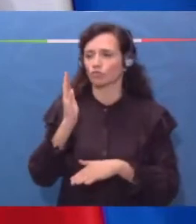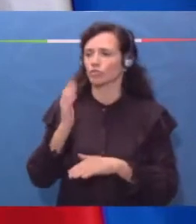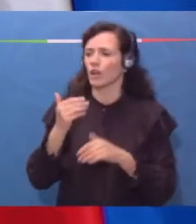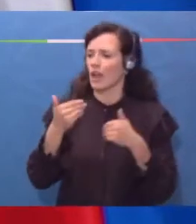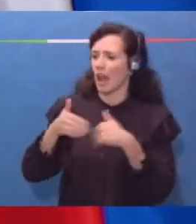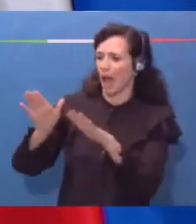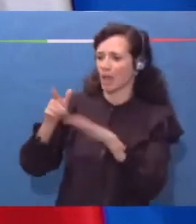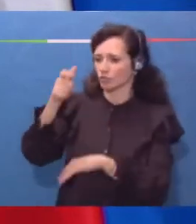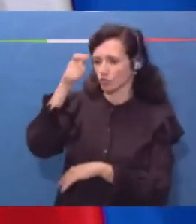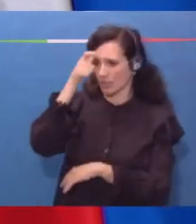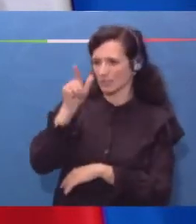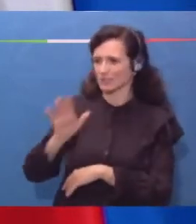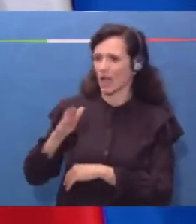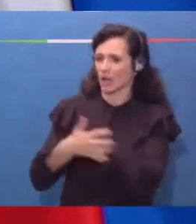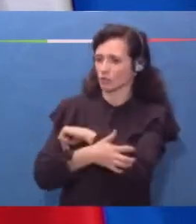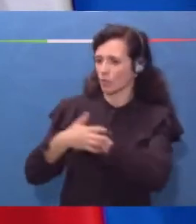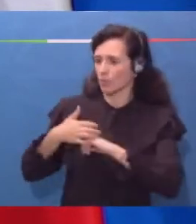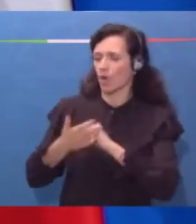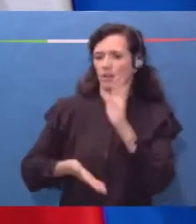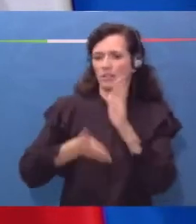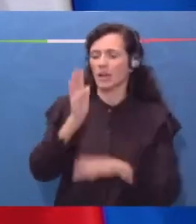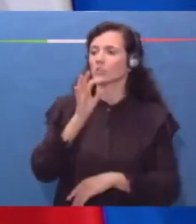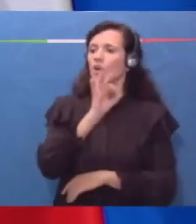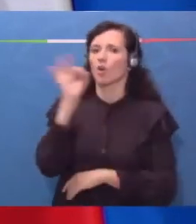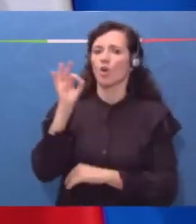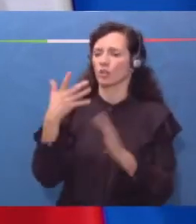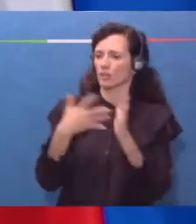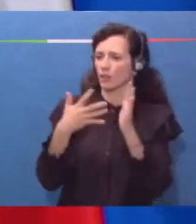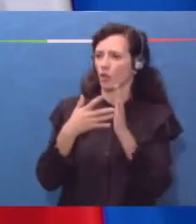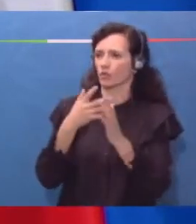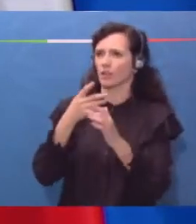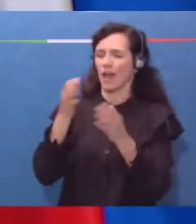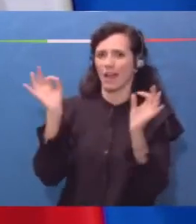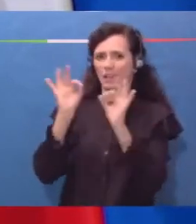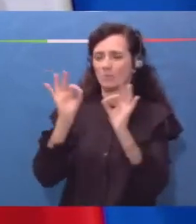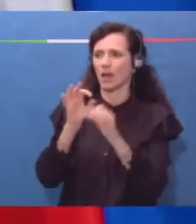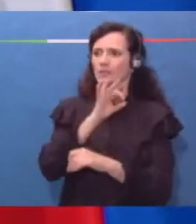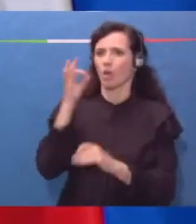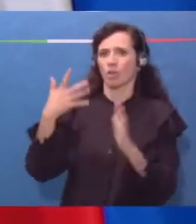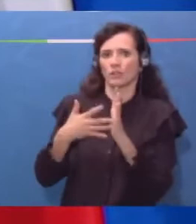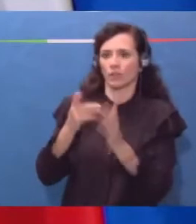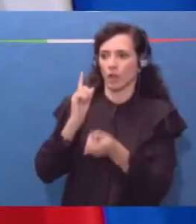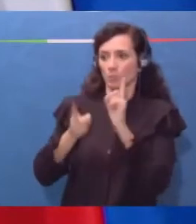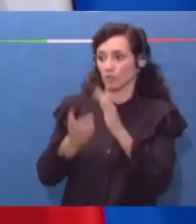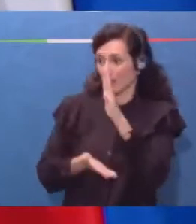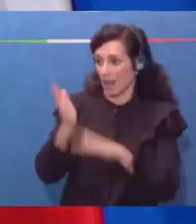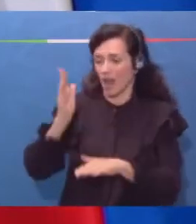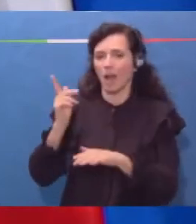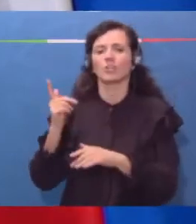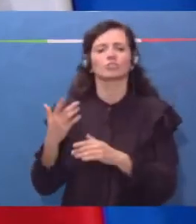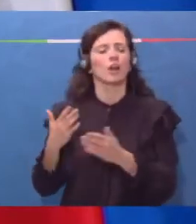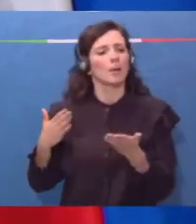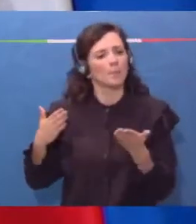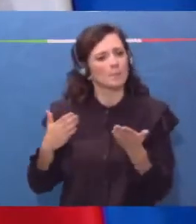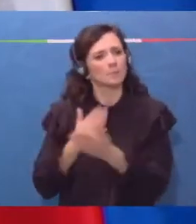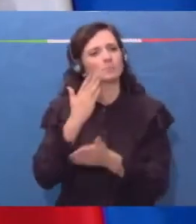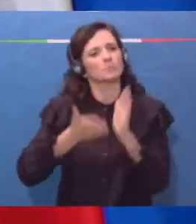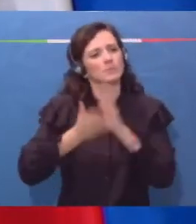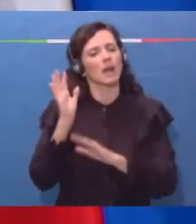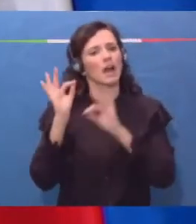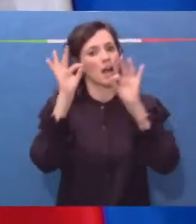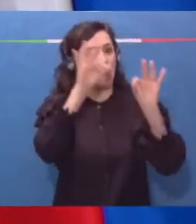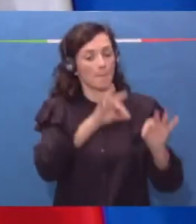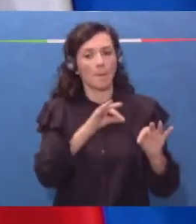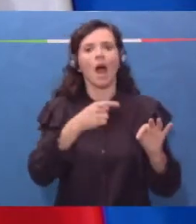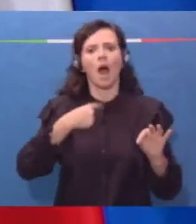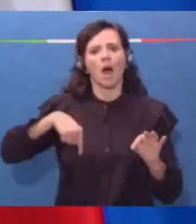miseria, difficoltà climatiche e politiche, e ha stanziato varie decine di miliardi di euro. Sappiamo cosa dobbiamo